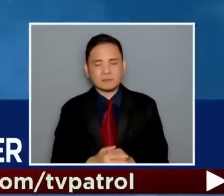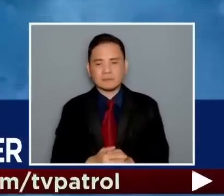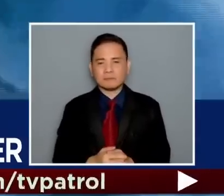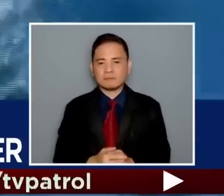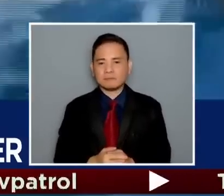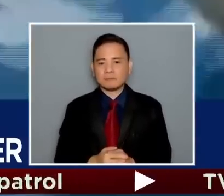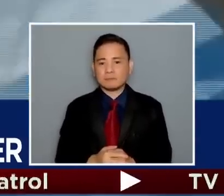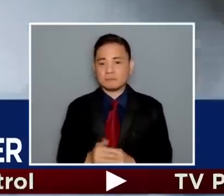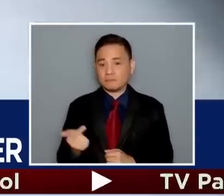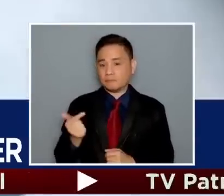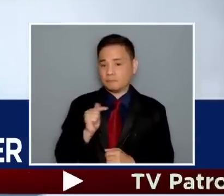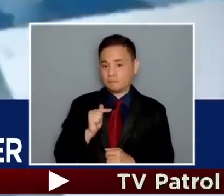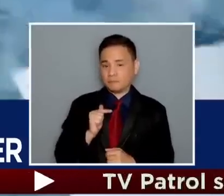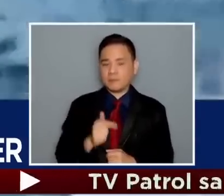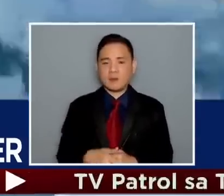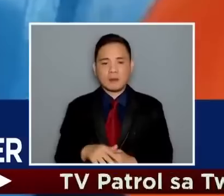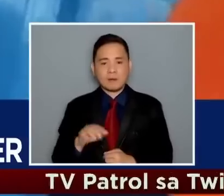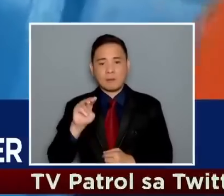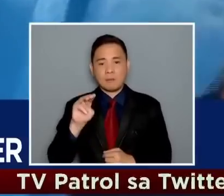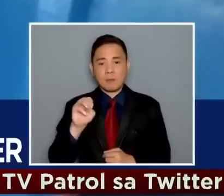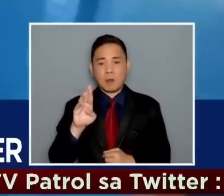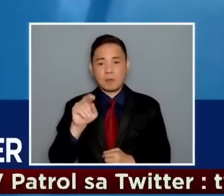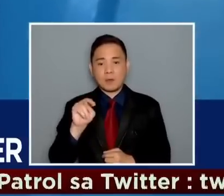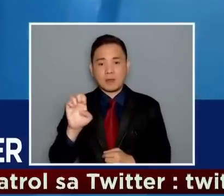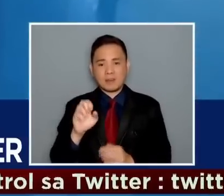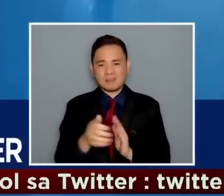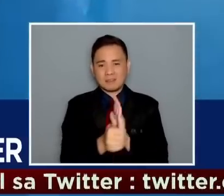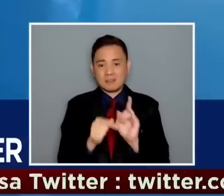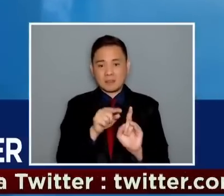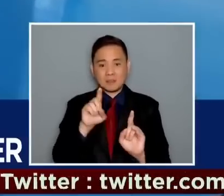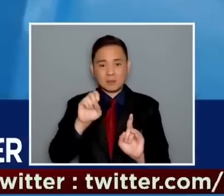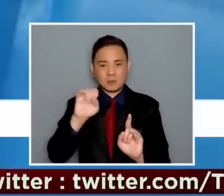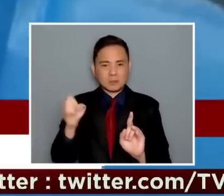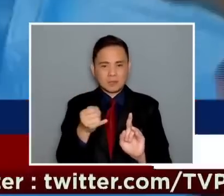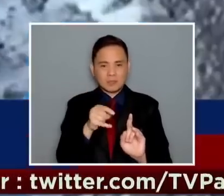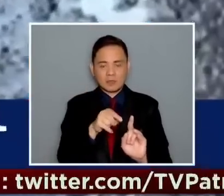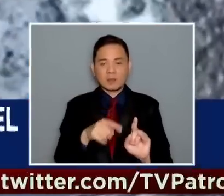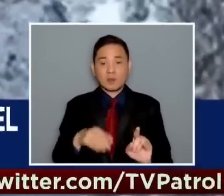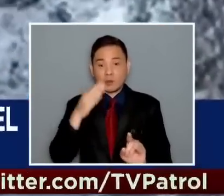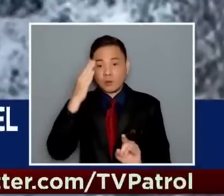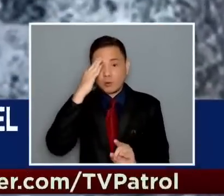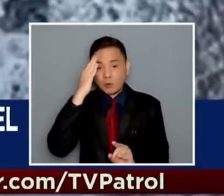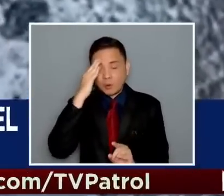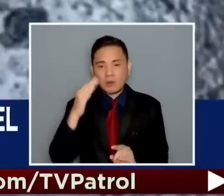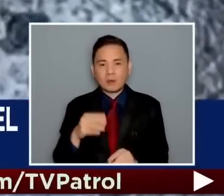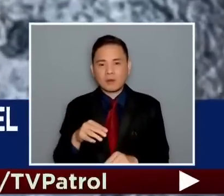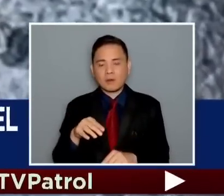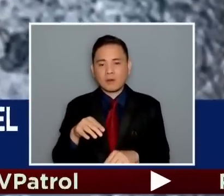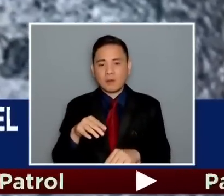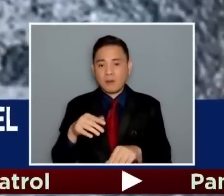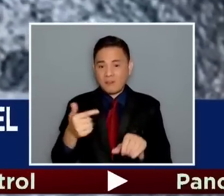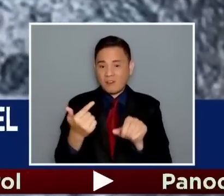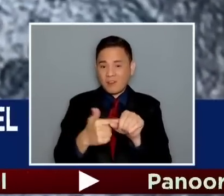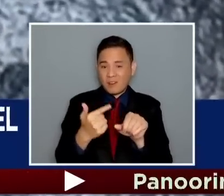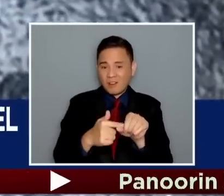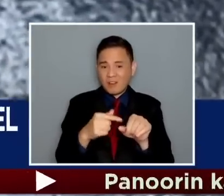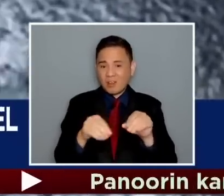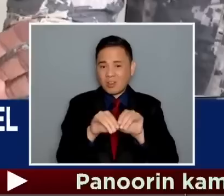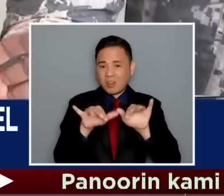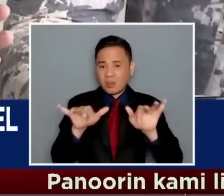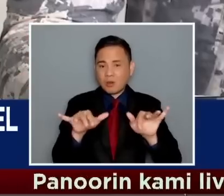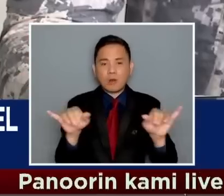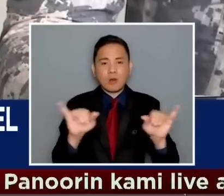marine expert at consultant ng DOJ, tila hindi industrial fuel ang lula ng barko, kundi mga gamit sa paggawa ng